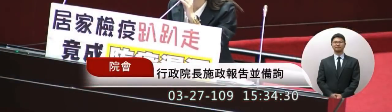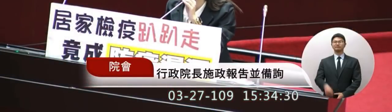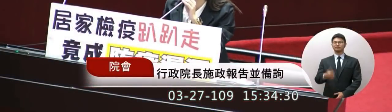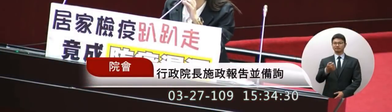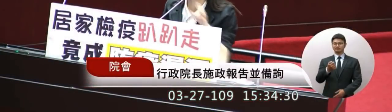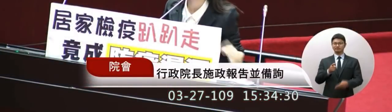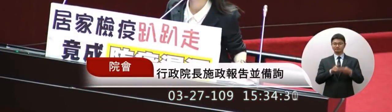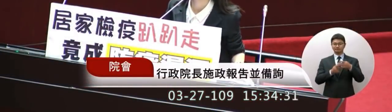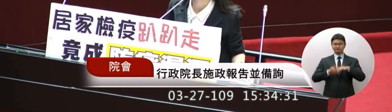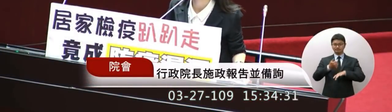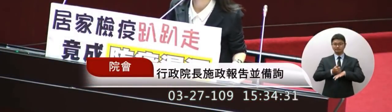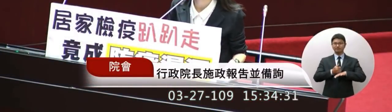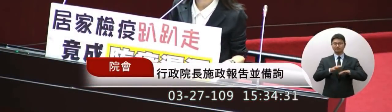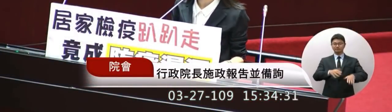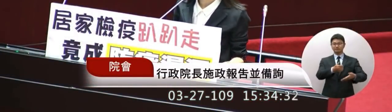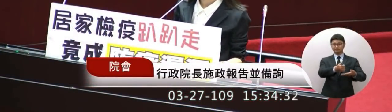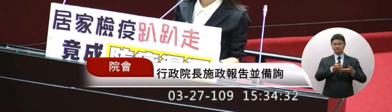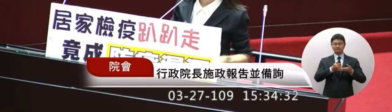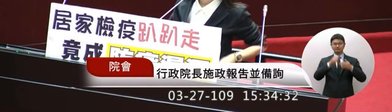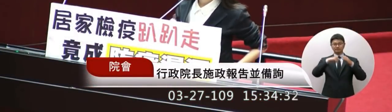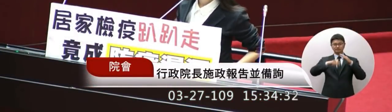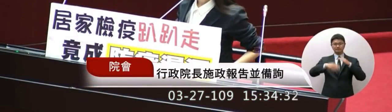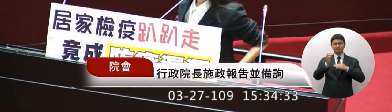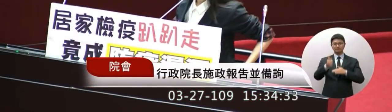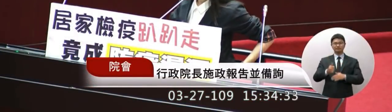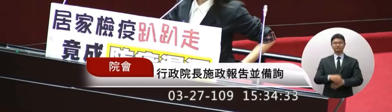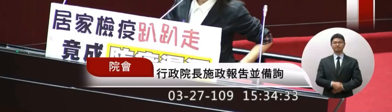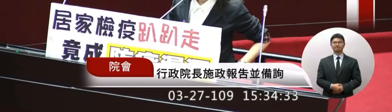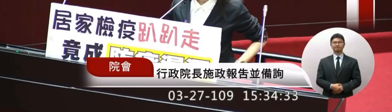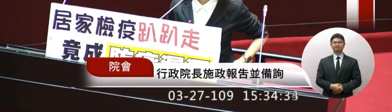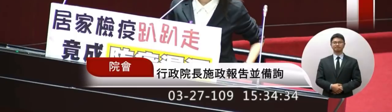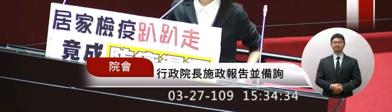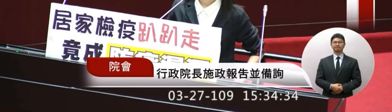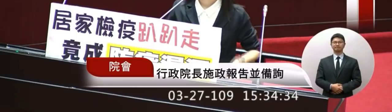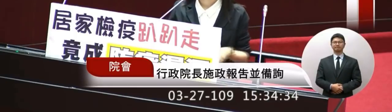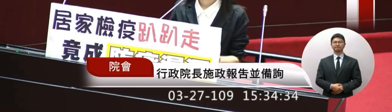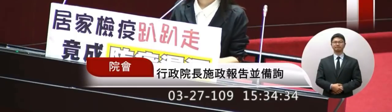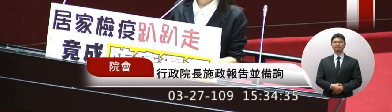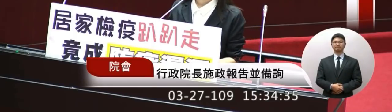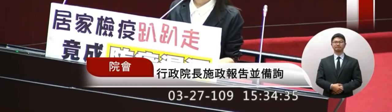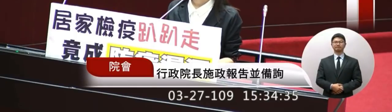谢谢主席，是不是请院长？谢谢。 好，苏院长请。